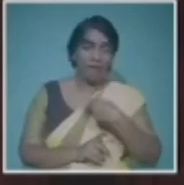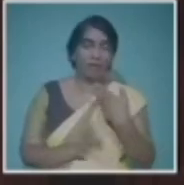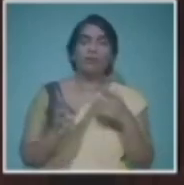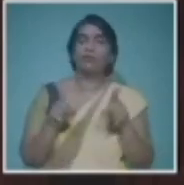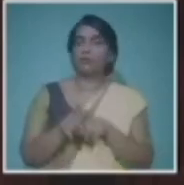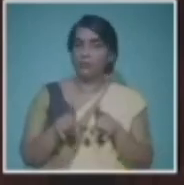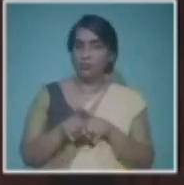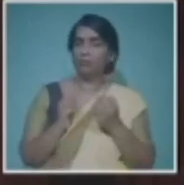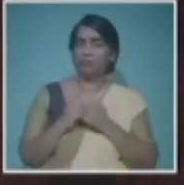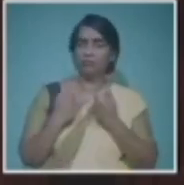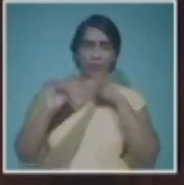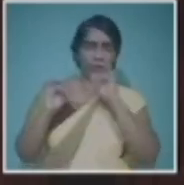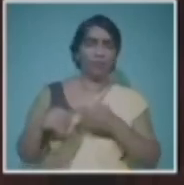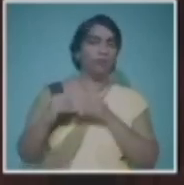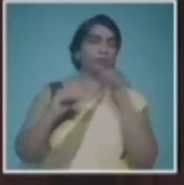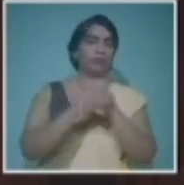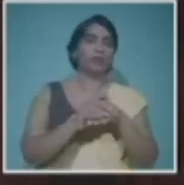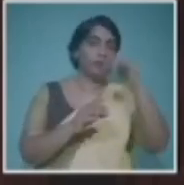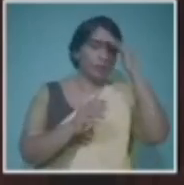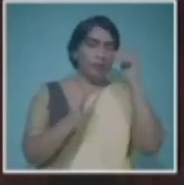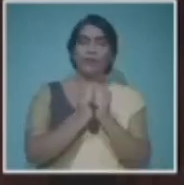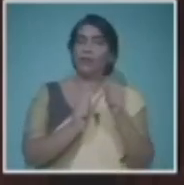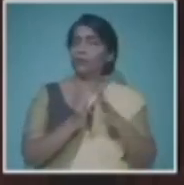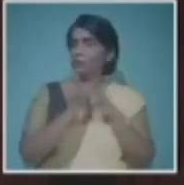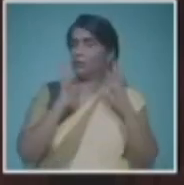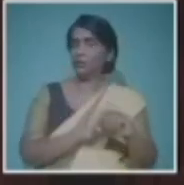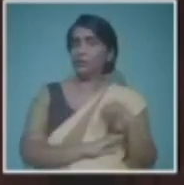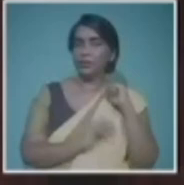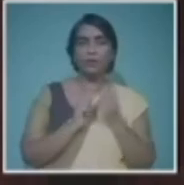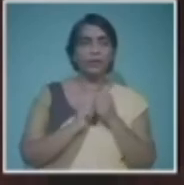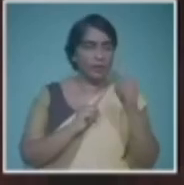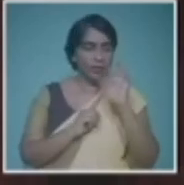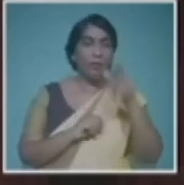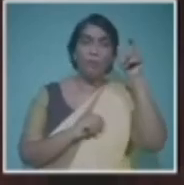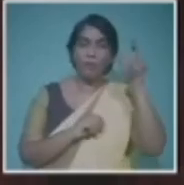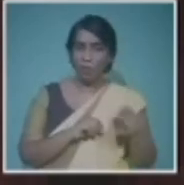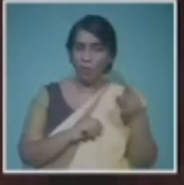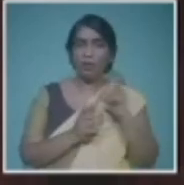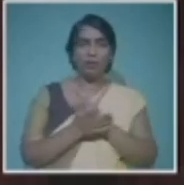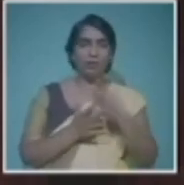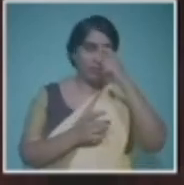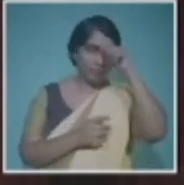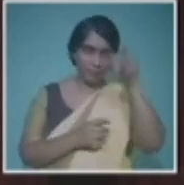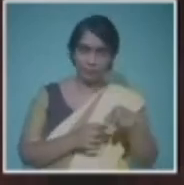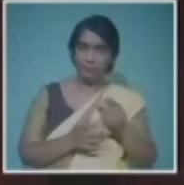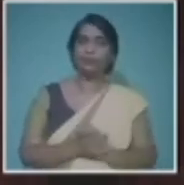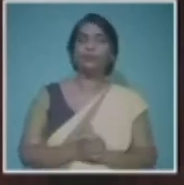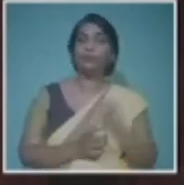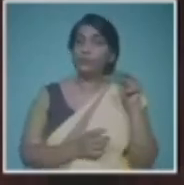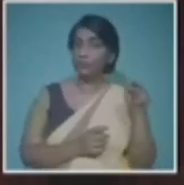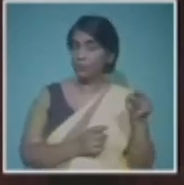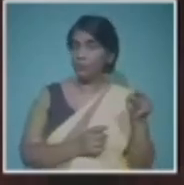ඉඳගෙන එතනින් එළියට බහැලා ඒ අරගලයට නායකත්වය දෙන්න හැවෙනි දැවැන්ත කාර්යභාරයක් කරපු කෙනෙක් තමයි චන්ද්‍ර කුමාර විජේගුණවර්ධන මැතිතුමා